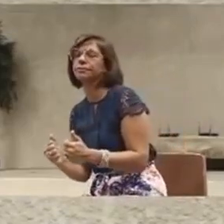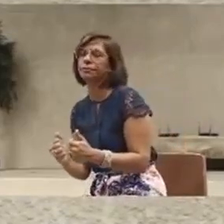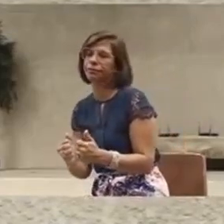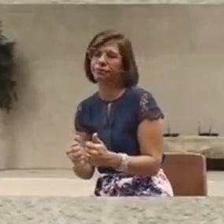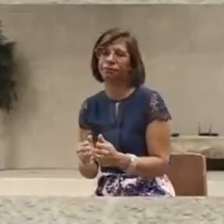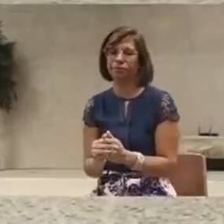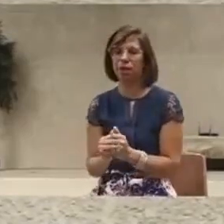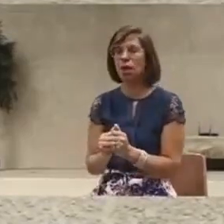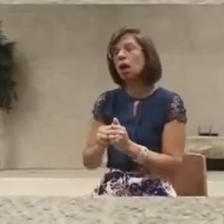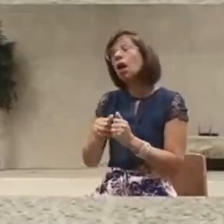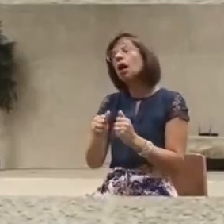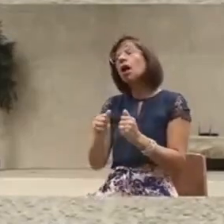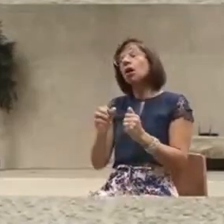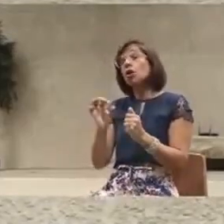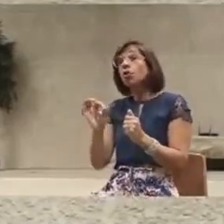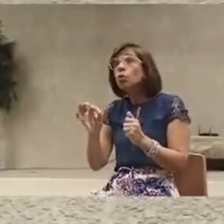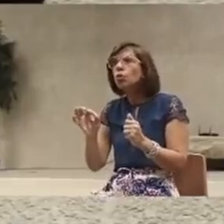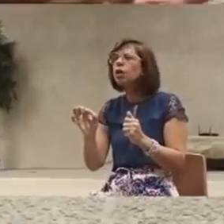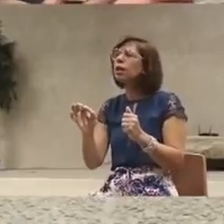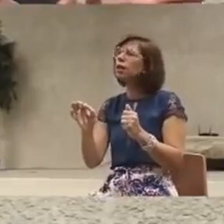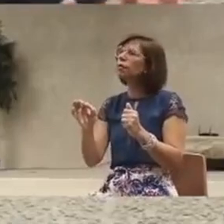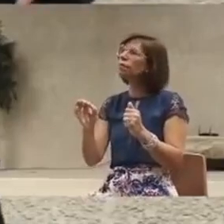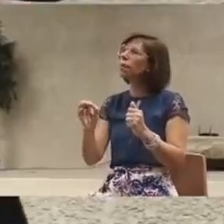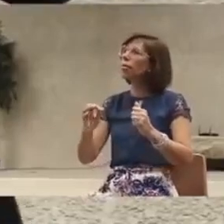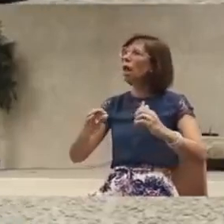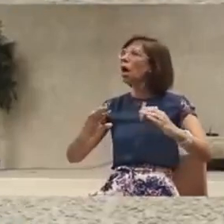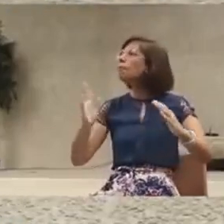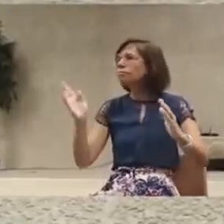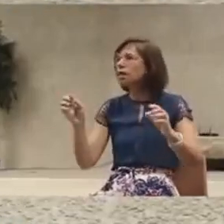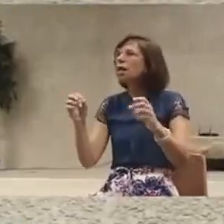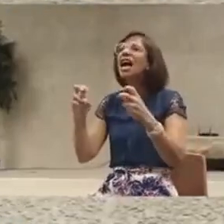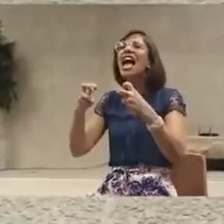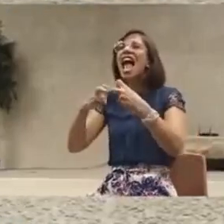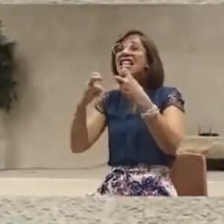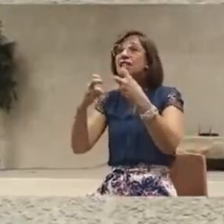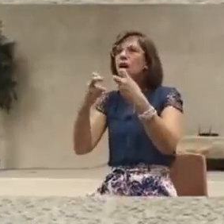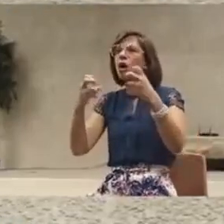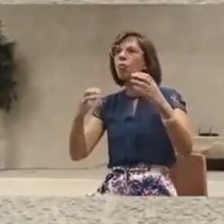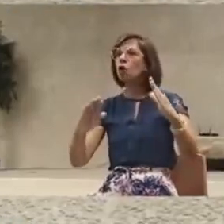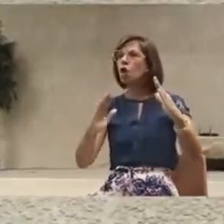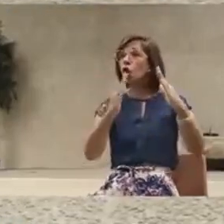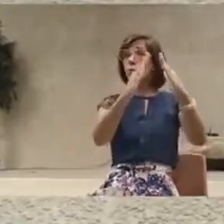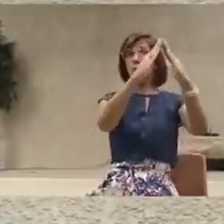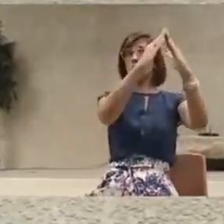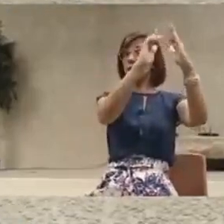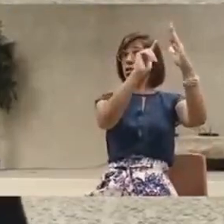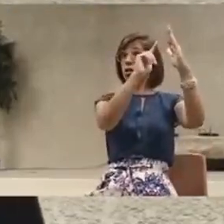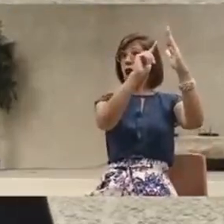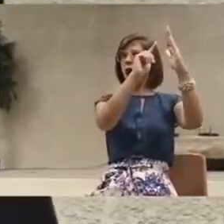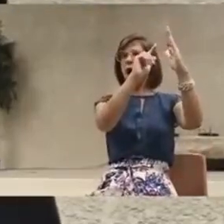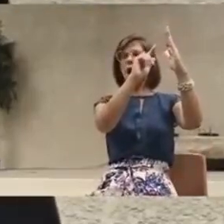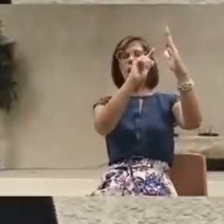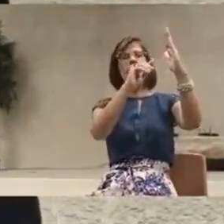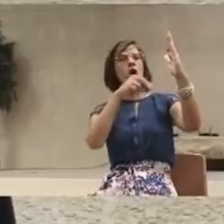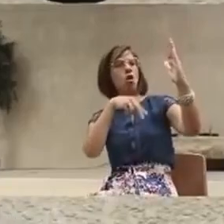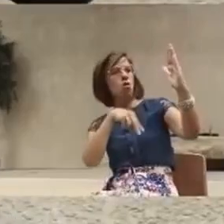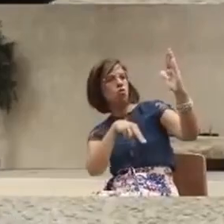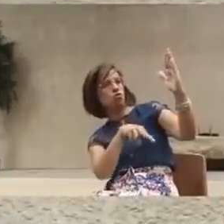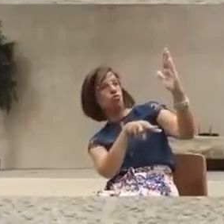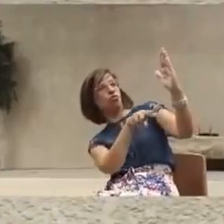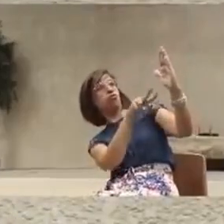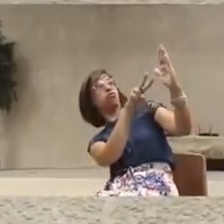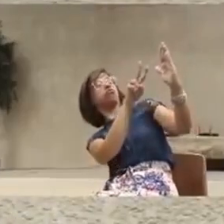transpirer, fait faire des efforts, ils sont fatigués évidemment, et ils ont dit de donner, selon